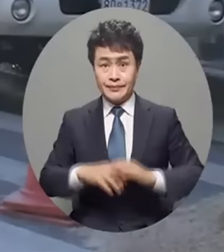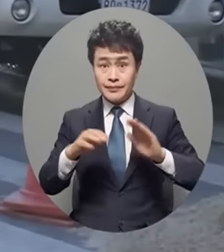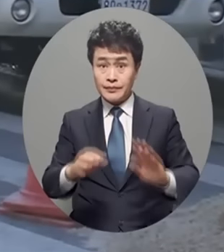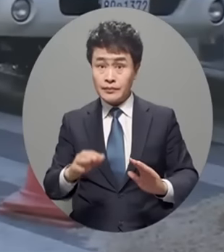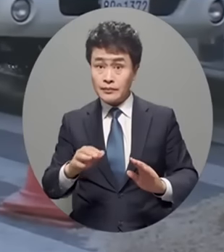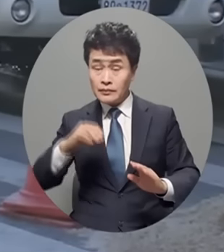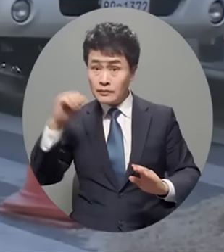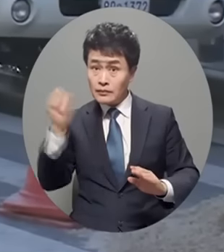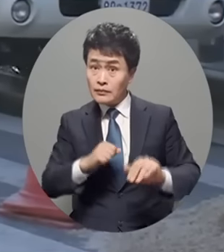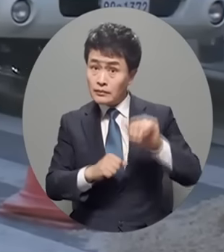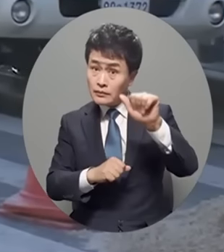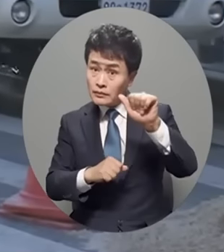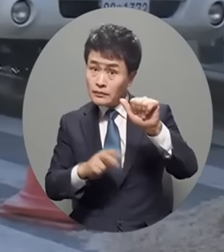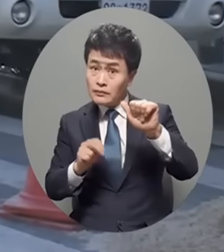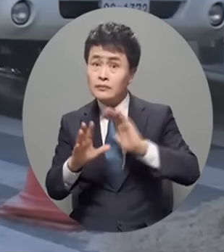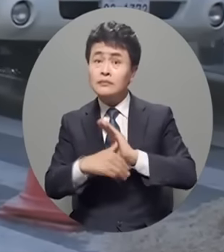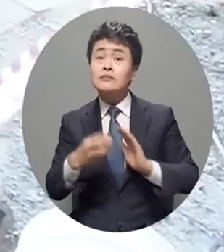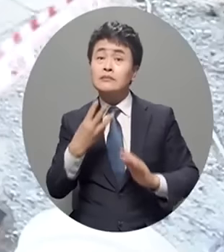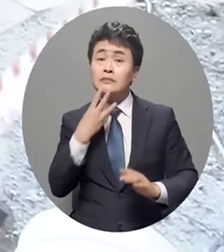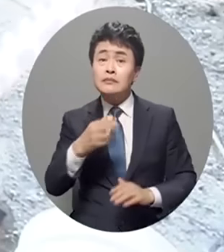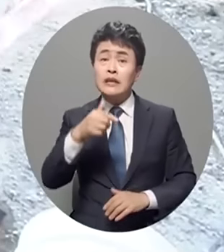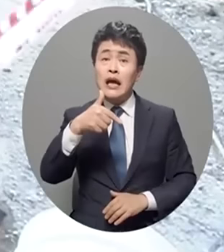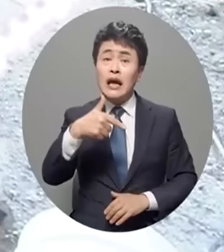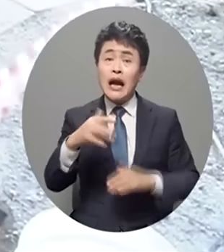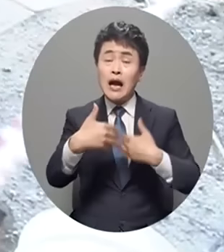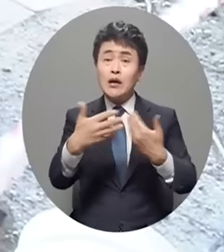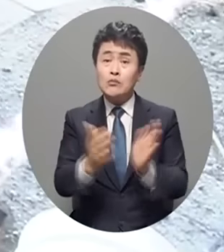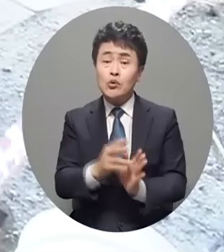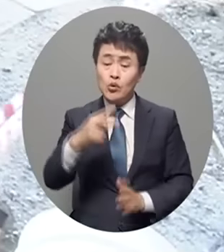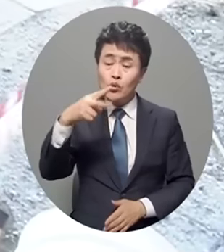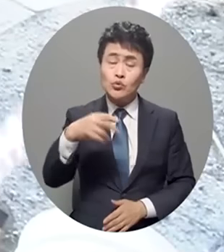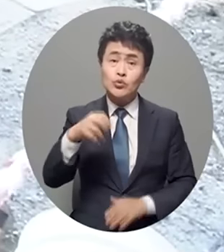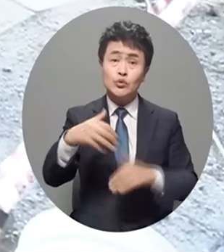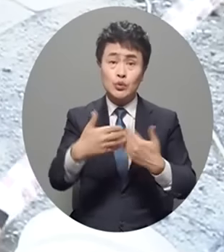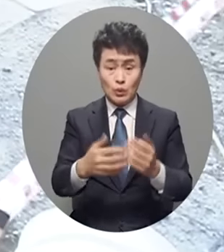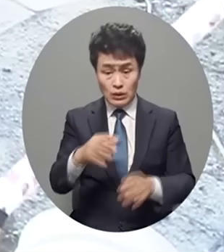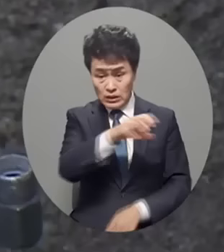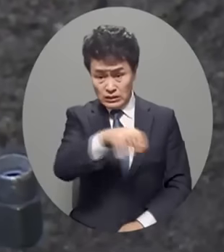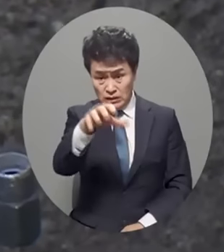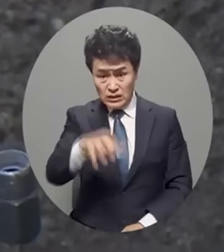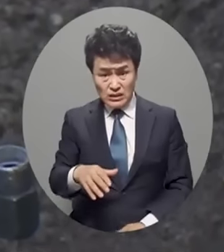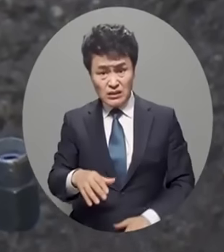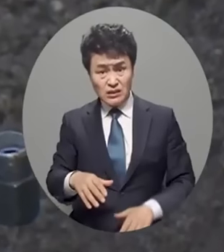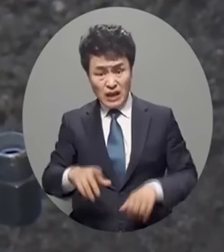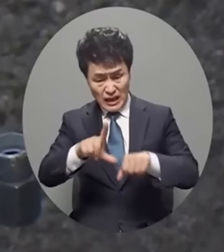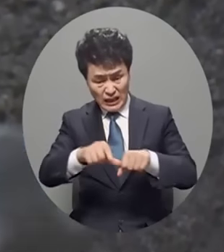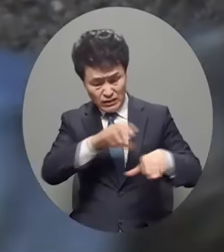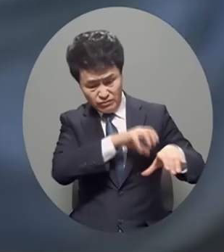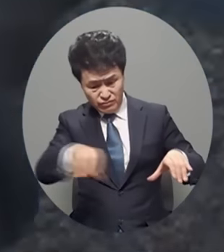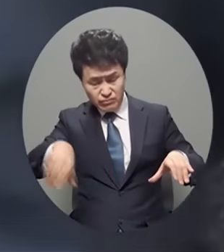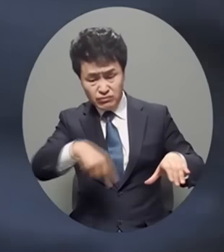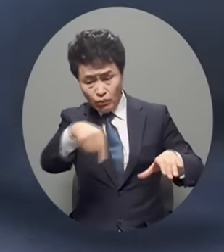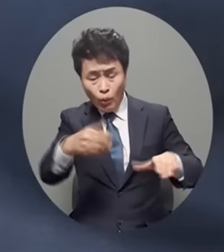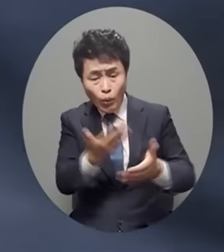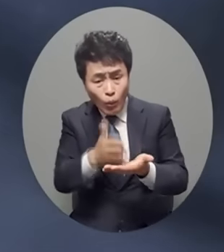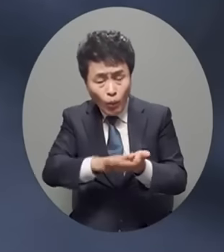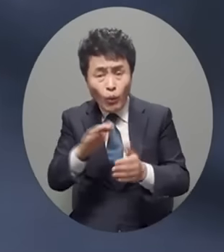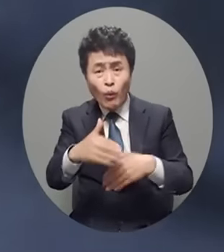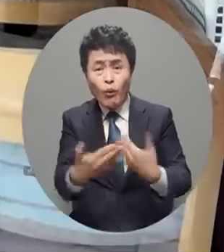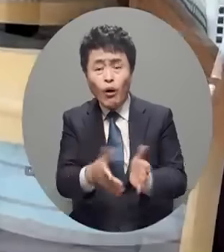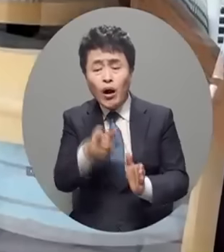오늘 새벽 5시쯤엔 서울 강북구 수유동의 한 사거리에서 도시가스 공사 중 상수도관이 터지는 사고가